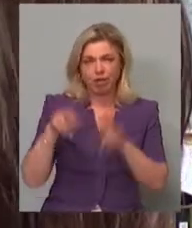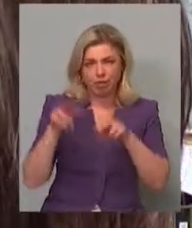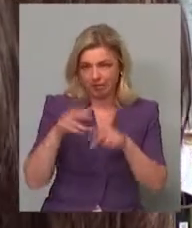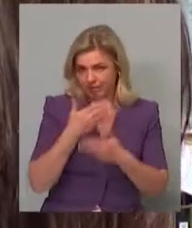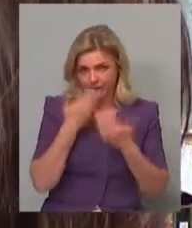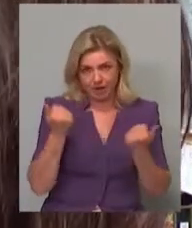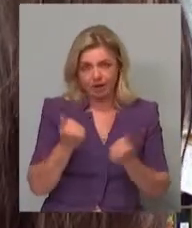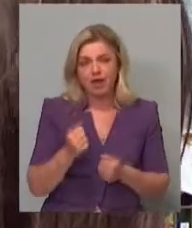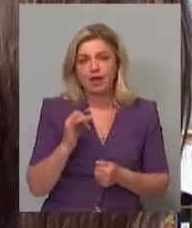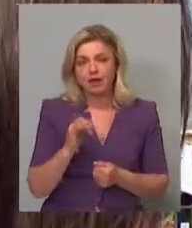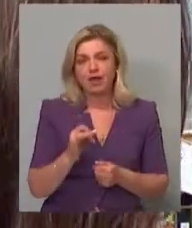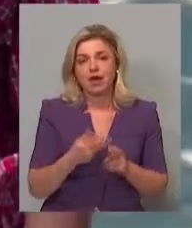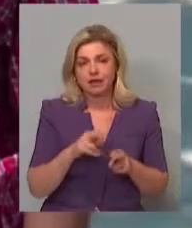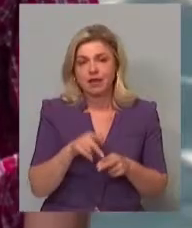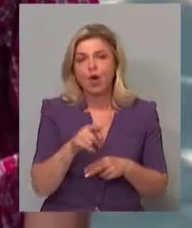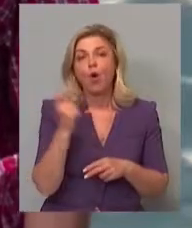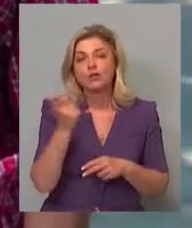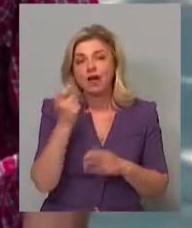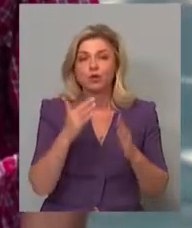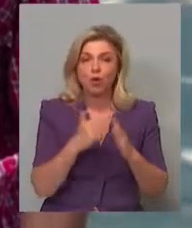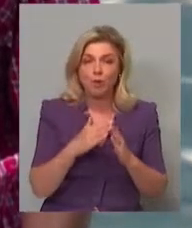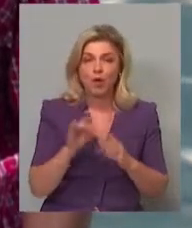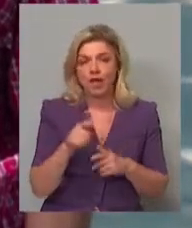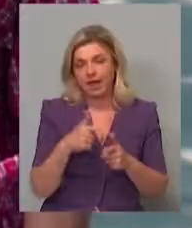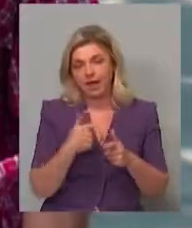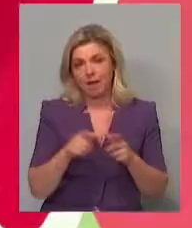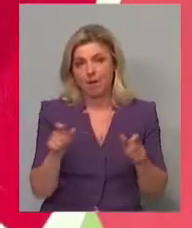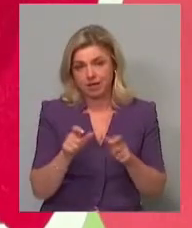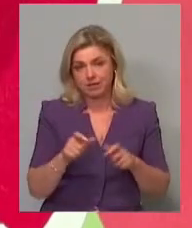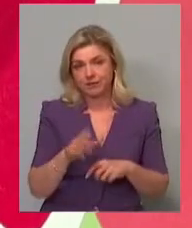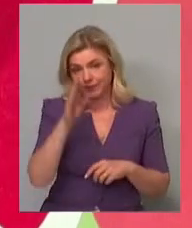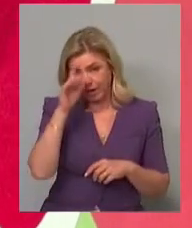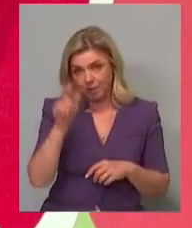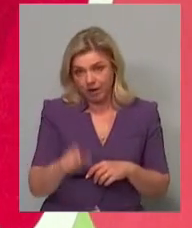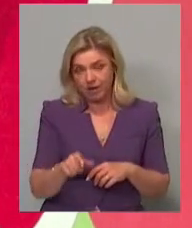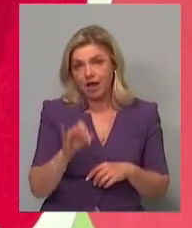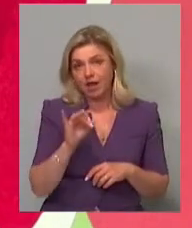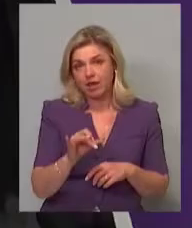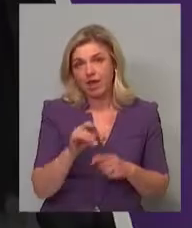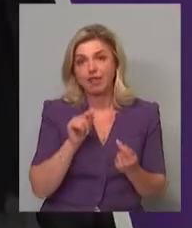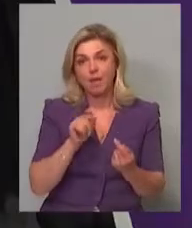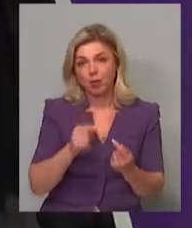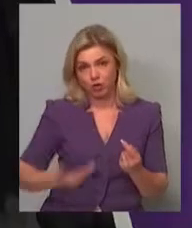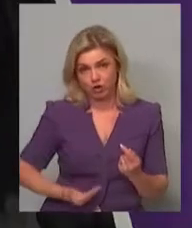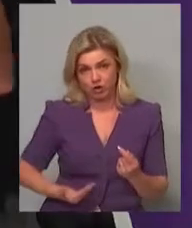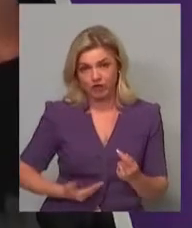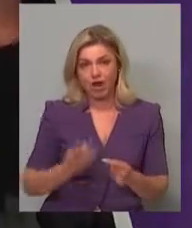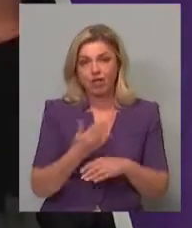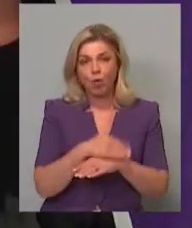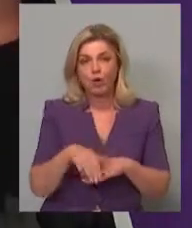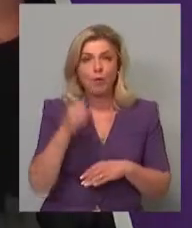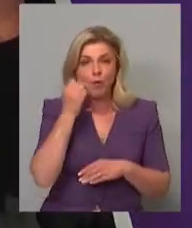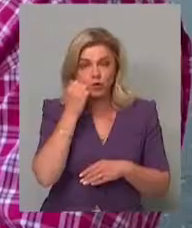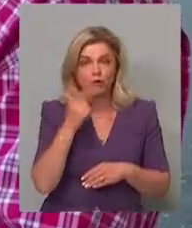мешканців квартир та власників крамниць. Юрій Паденко працює у закладі напроти. Щодо художніх дій на стіні будинку по вулиці Московська,